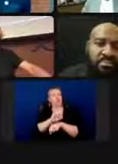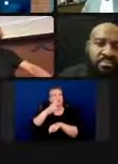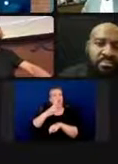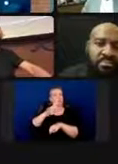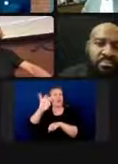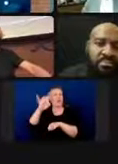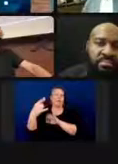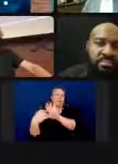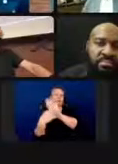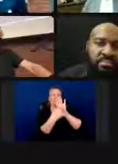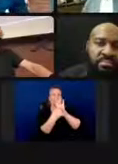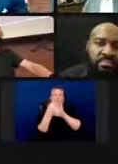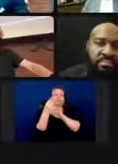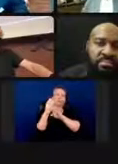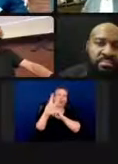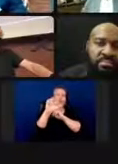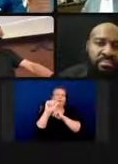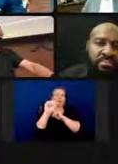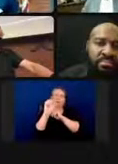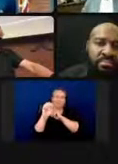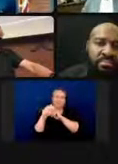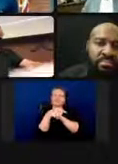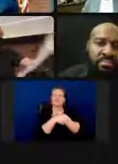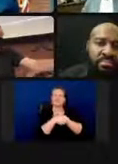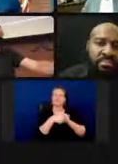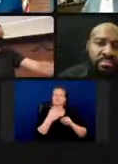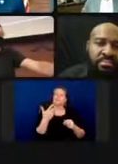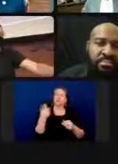وهؤلاء سفراء يمثلون طبعا الطلبة،